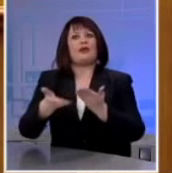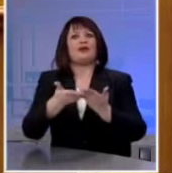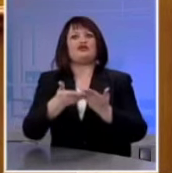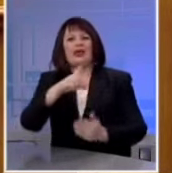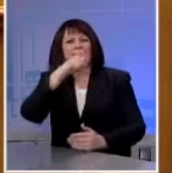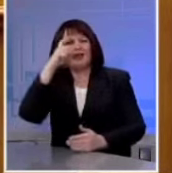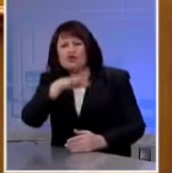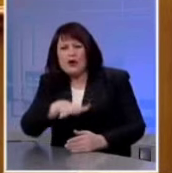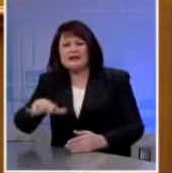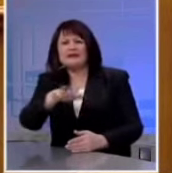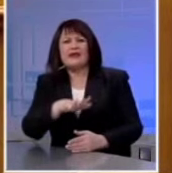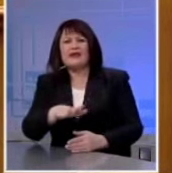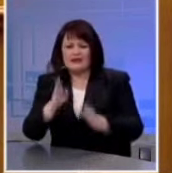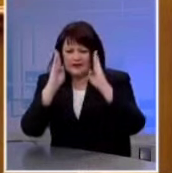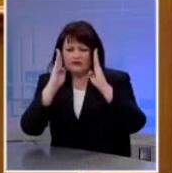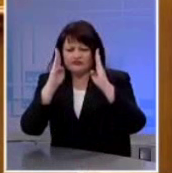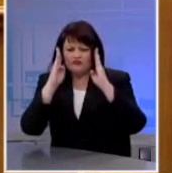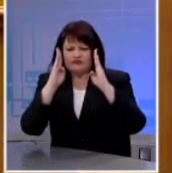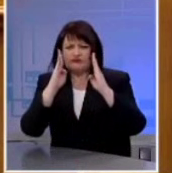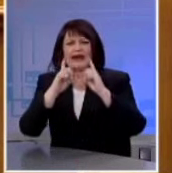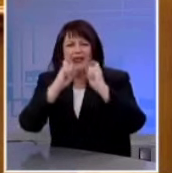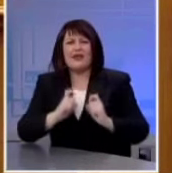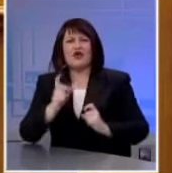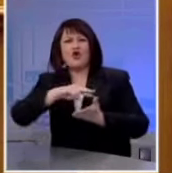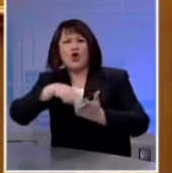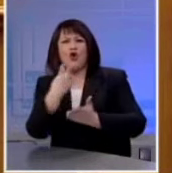συνθήκες επιτελούν με αυταπάρνηση το ρόλο και το καθήκον τους.